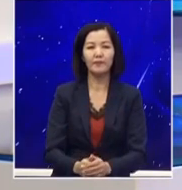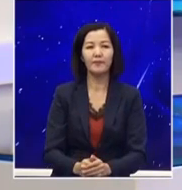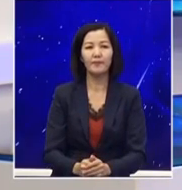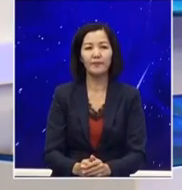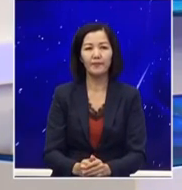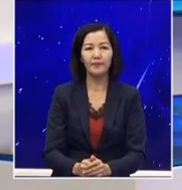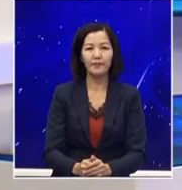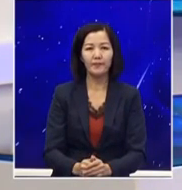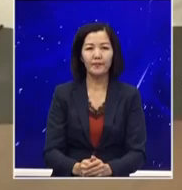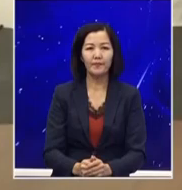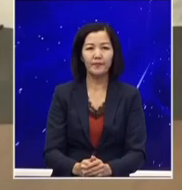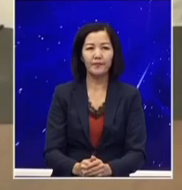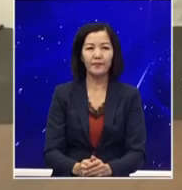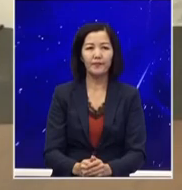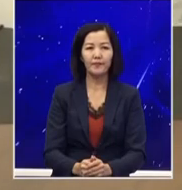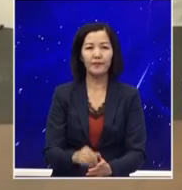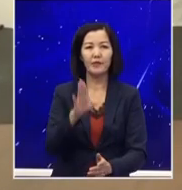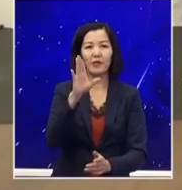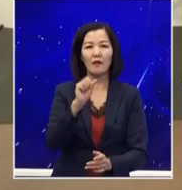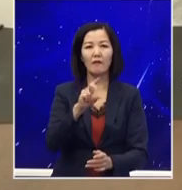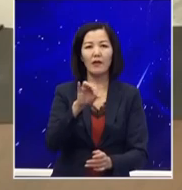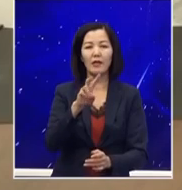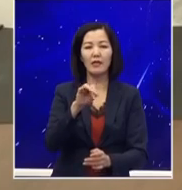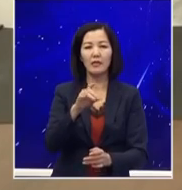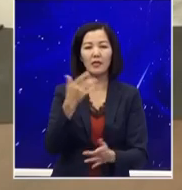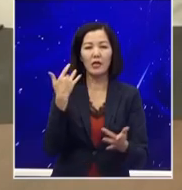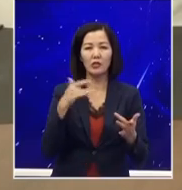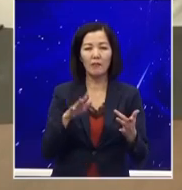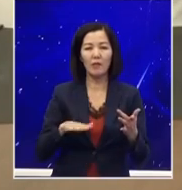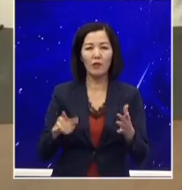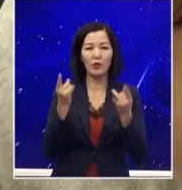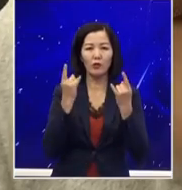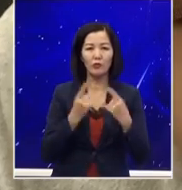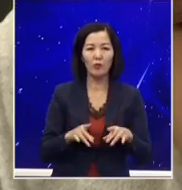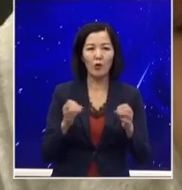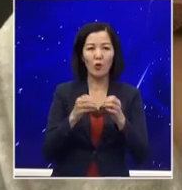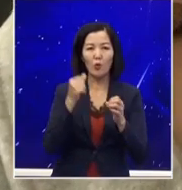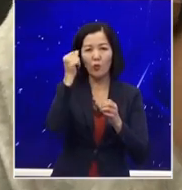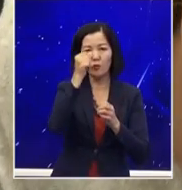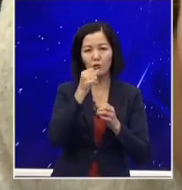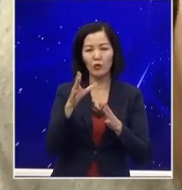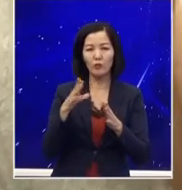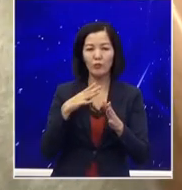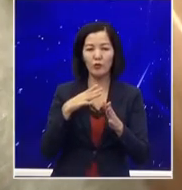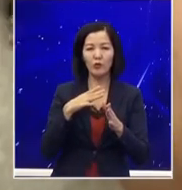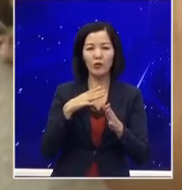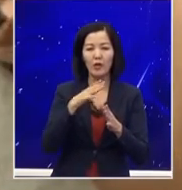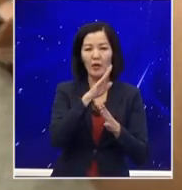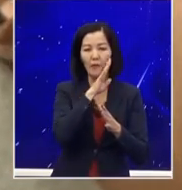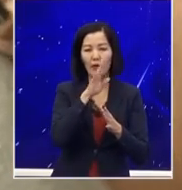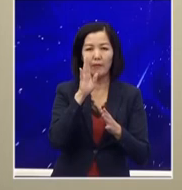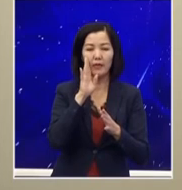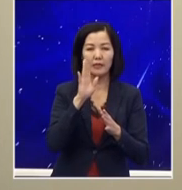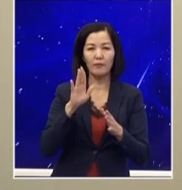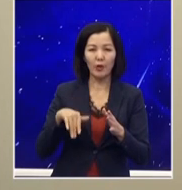айтып берді. Валентина Мұшарапова Жамбыл ауданының тумасы. Осыдан 10 жыл бұрын анасынан артынша әкесі мен